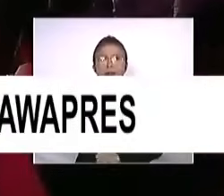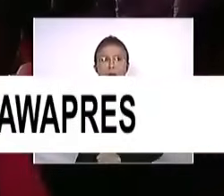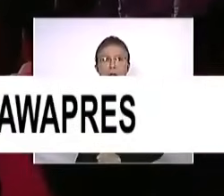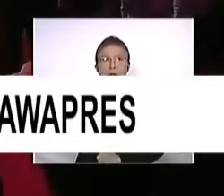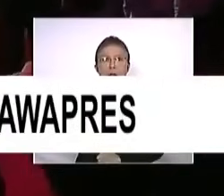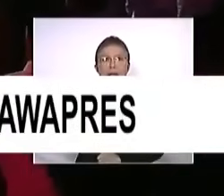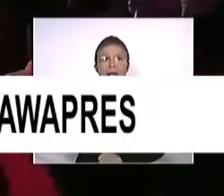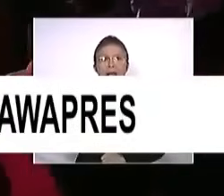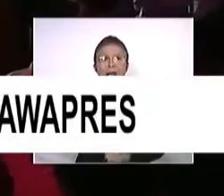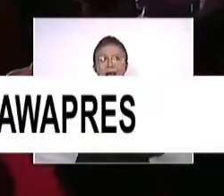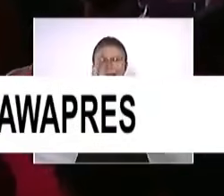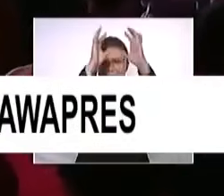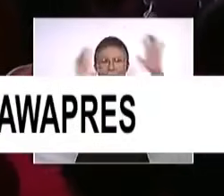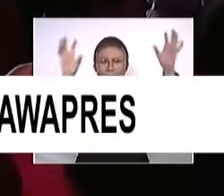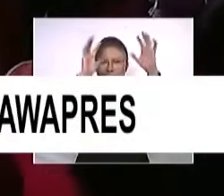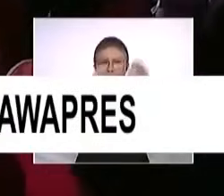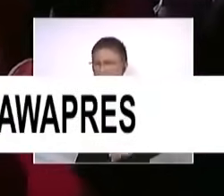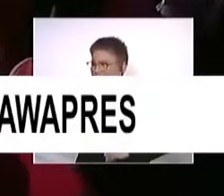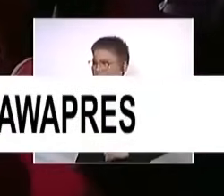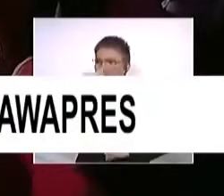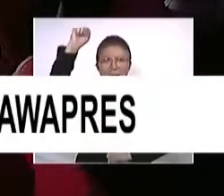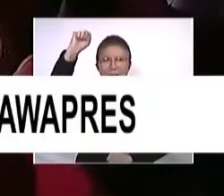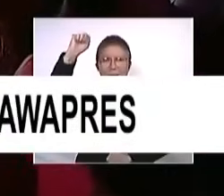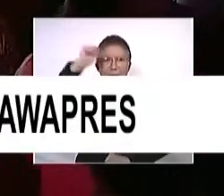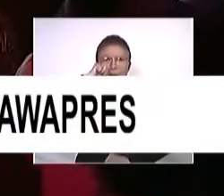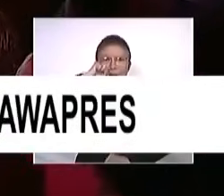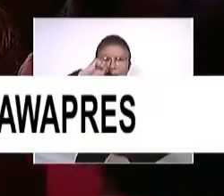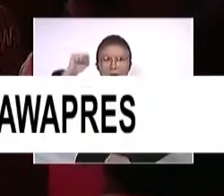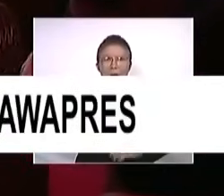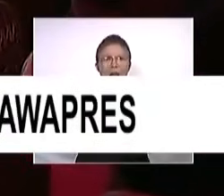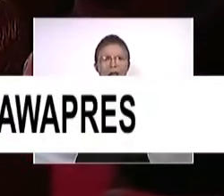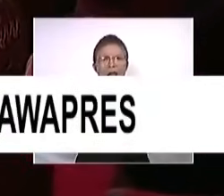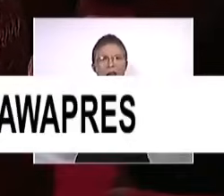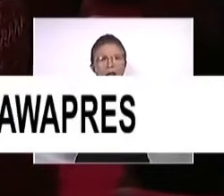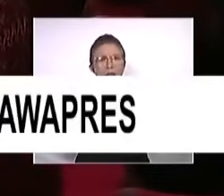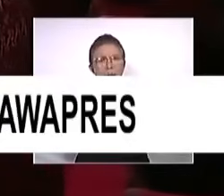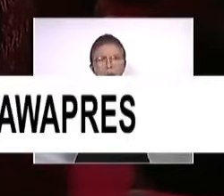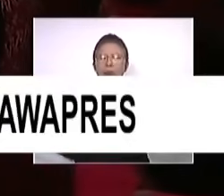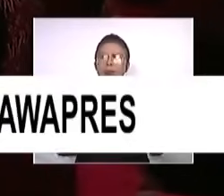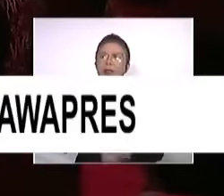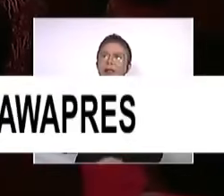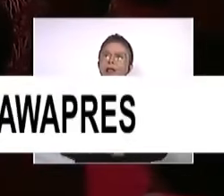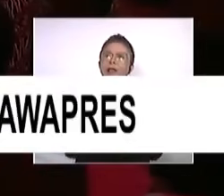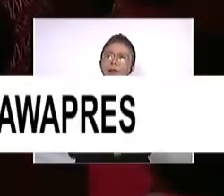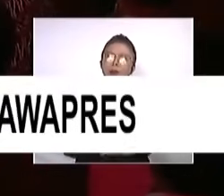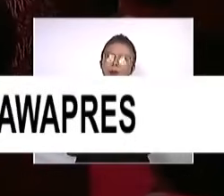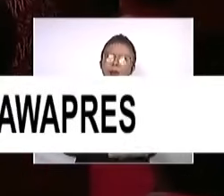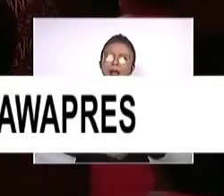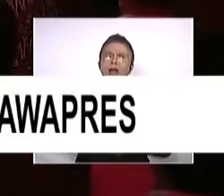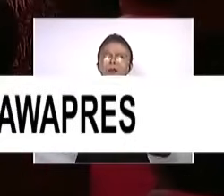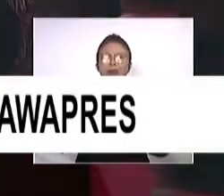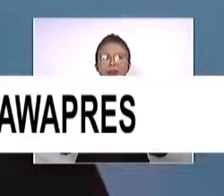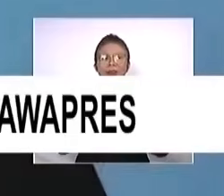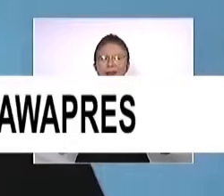sama Kenapa karena Gibran itu pengusaha lalu juga kepala daerah pasti sering sambutan juga pasti sering berbicara di depan